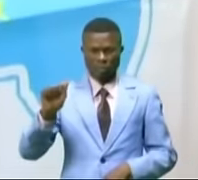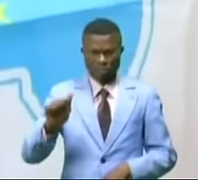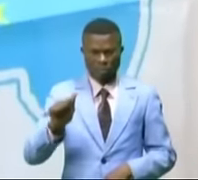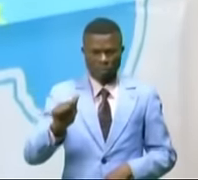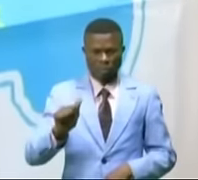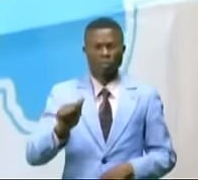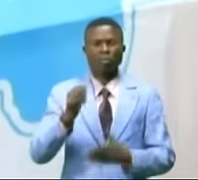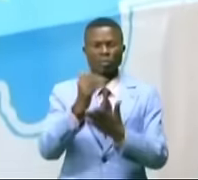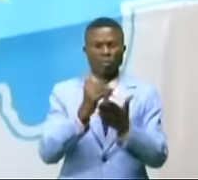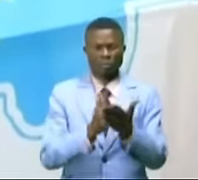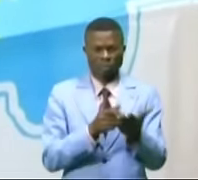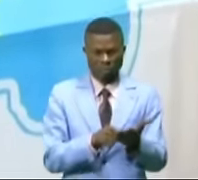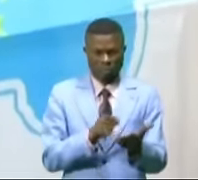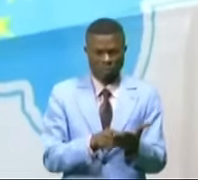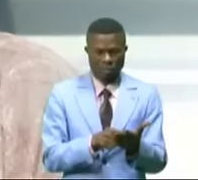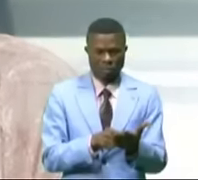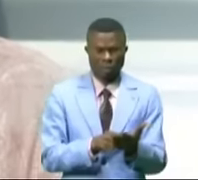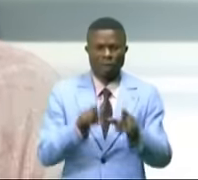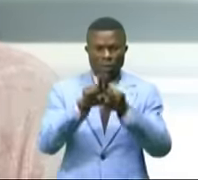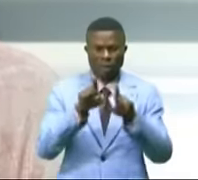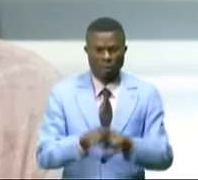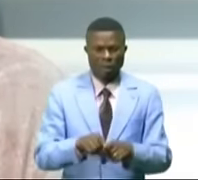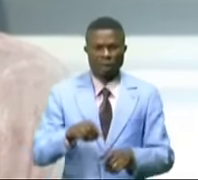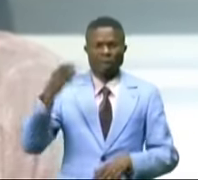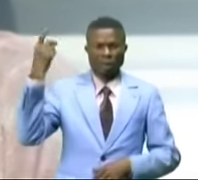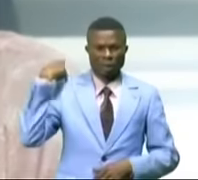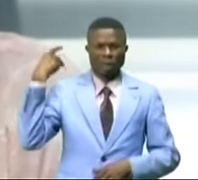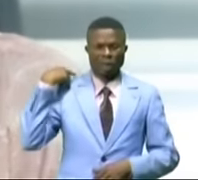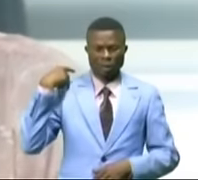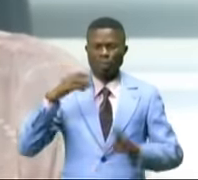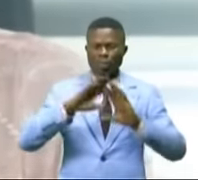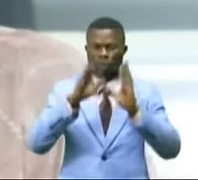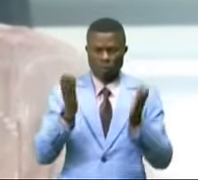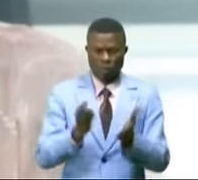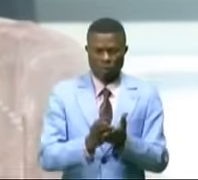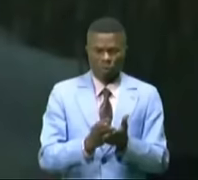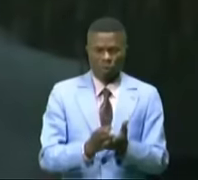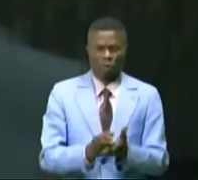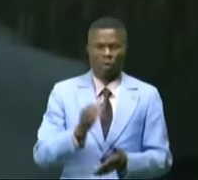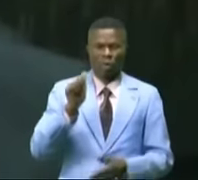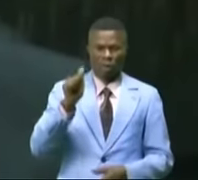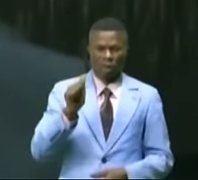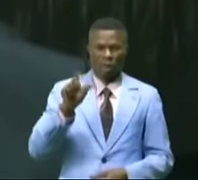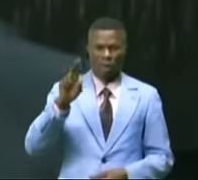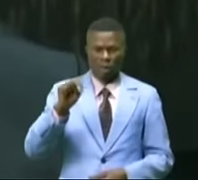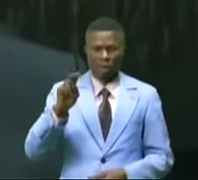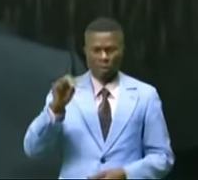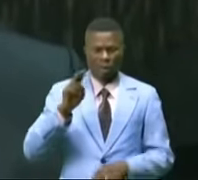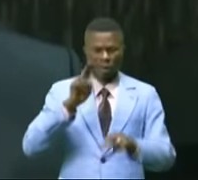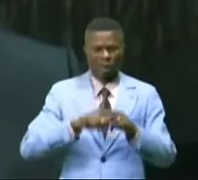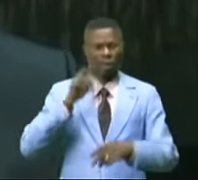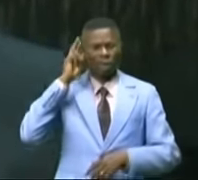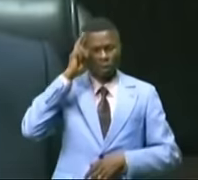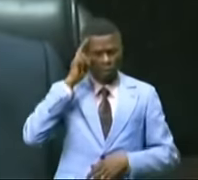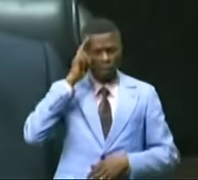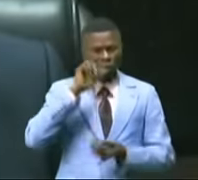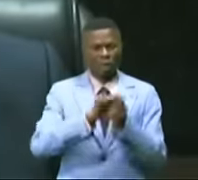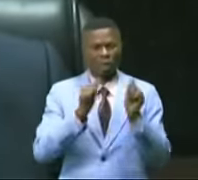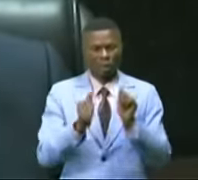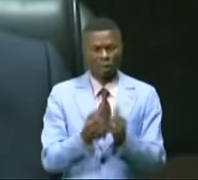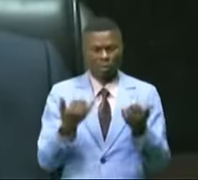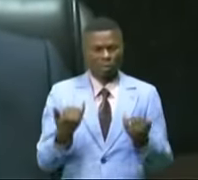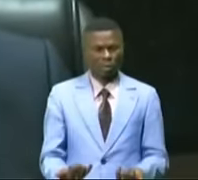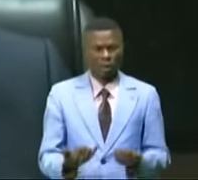ne citer que ceux-là, y compris les élus à tous les niveaux de l'AUN, ont tous réfléchi sur les questions de